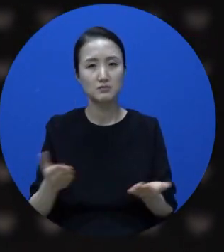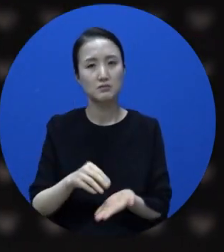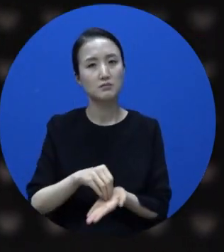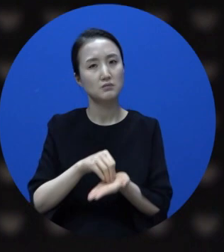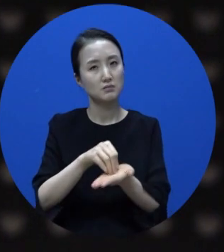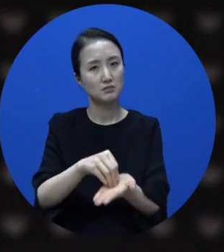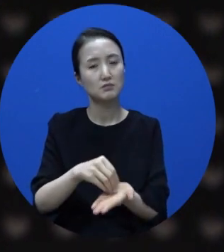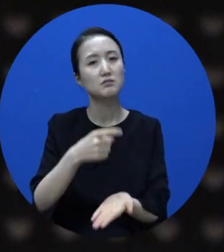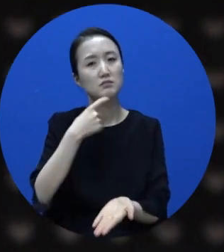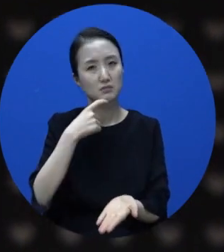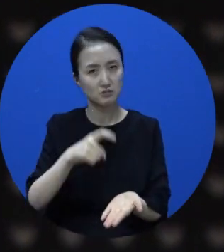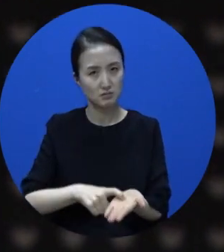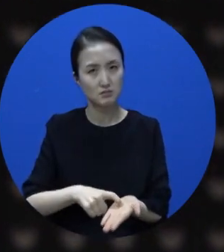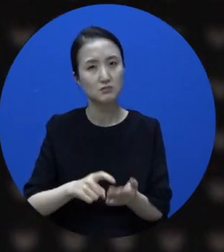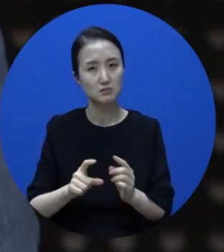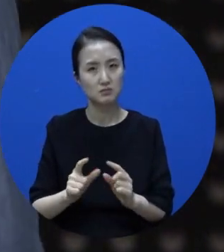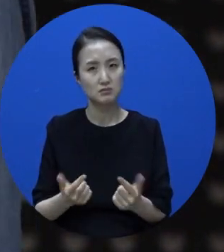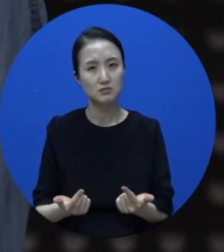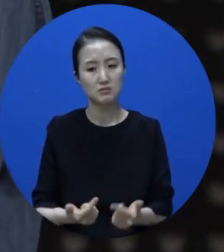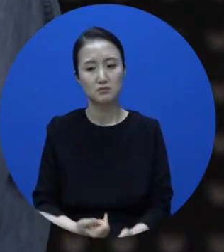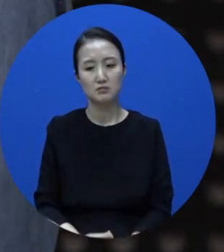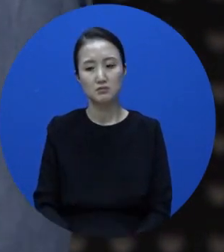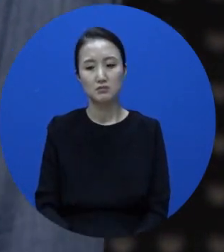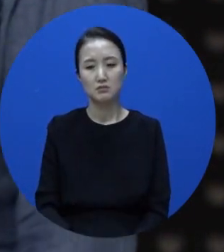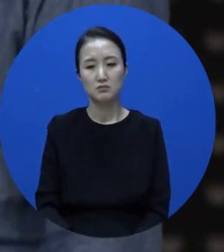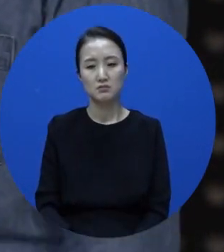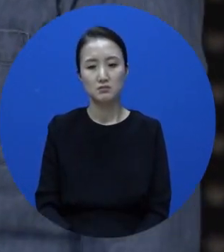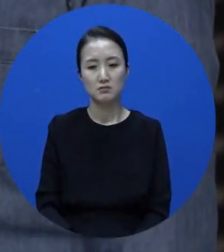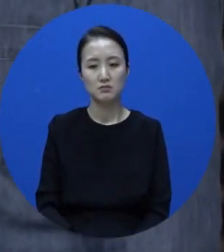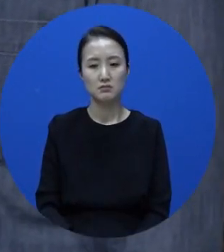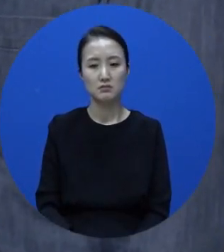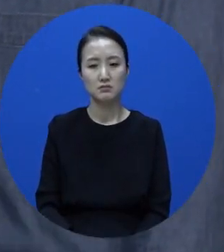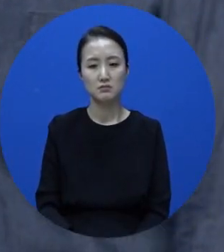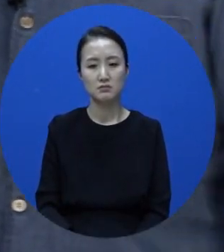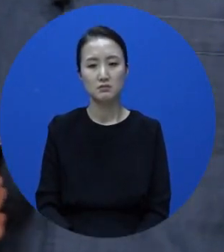도 고용이 창출되고 기 어렵겠구나